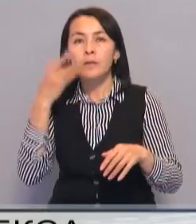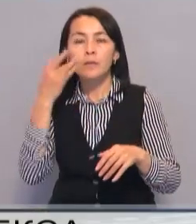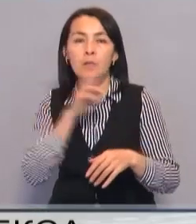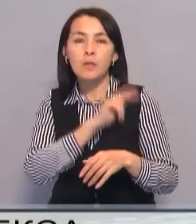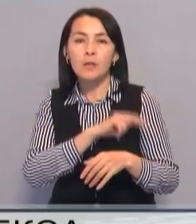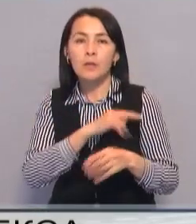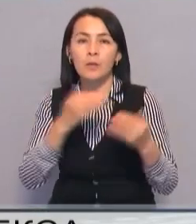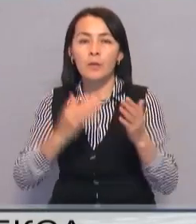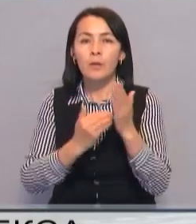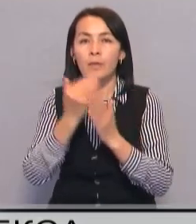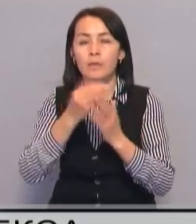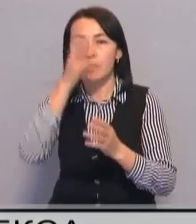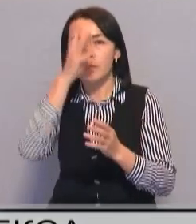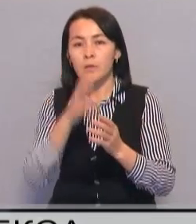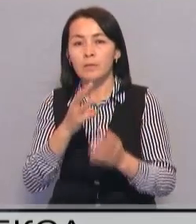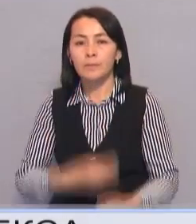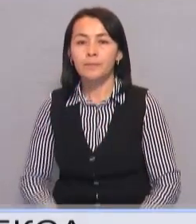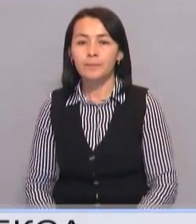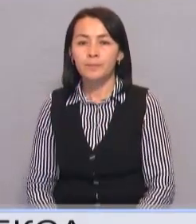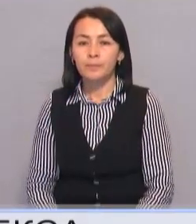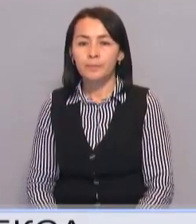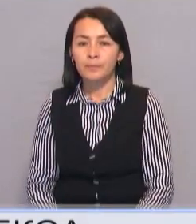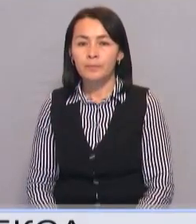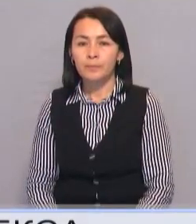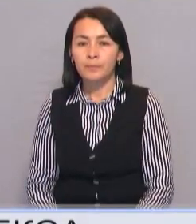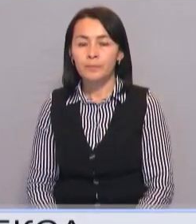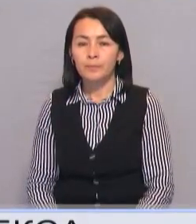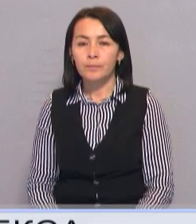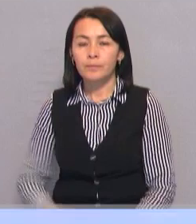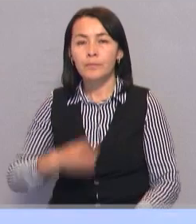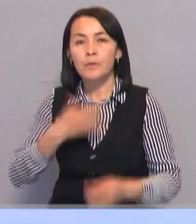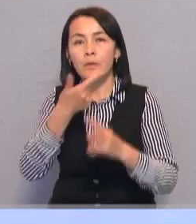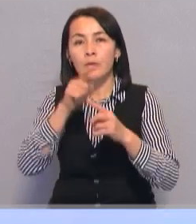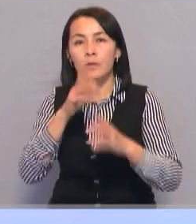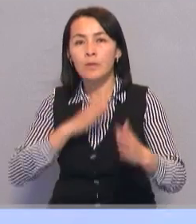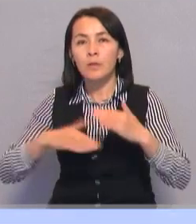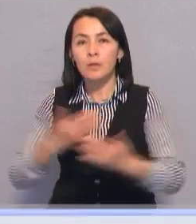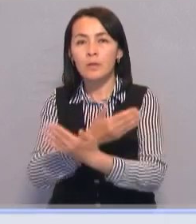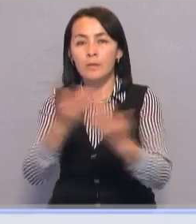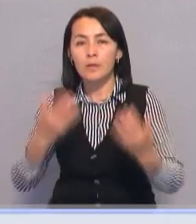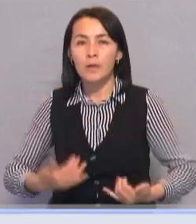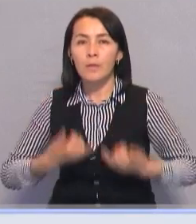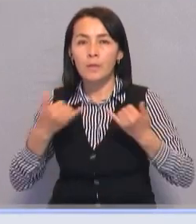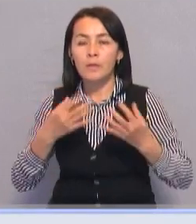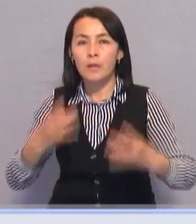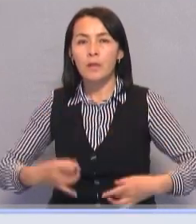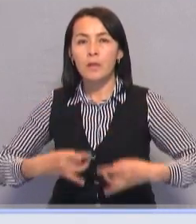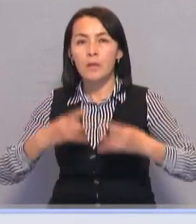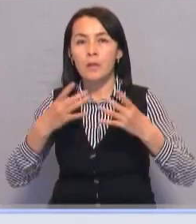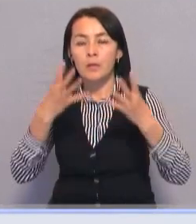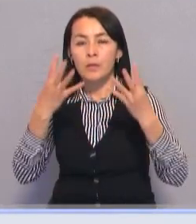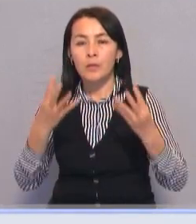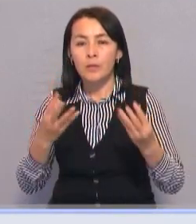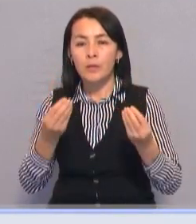постоянной работой и высокой заработной платой. Я очень рад всех вас приветствовать на торжественной